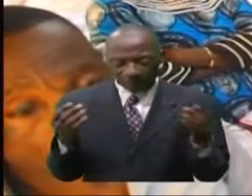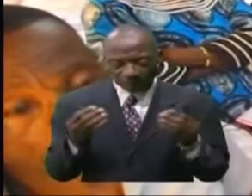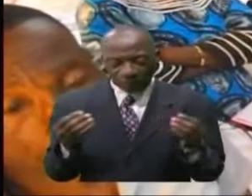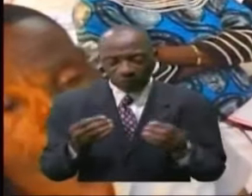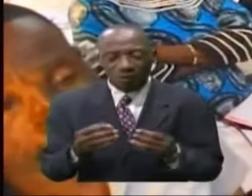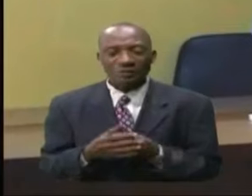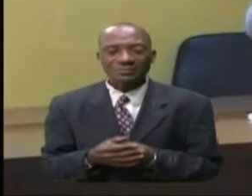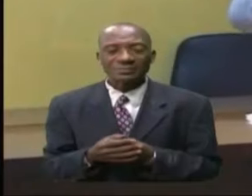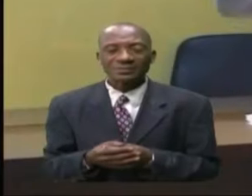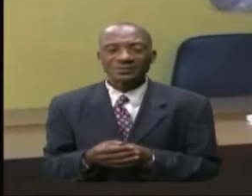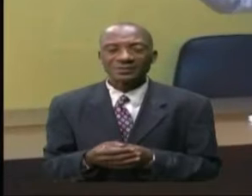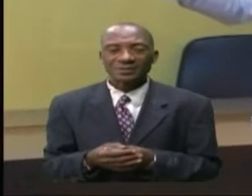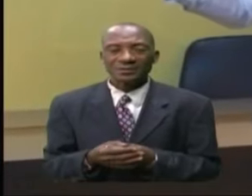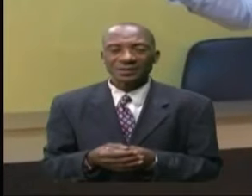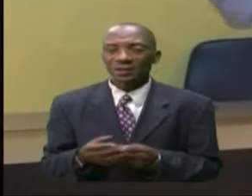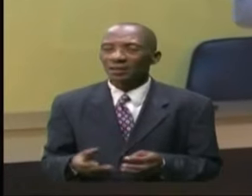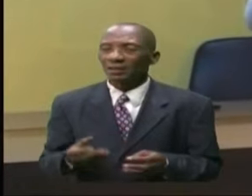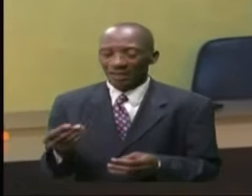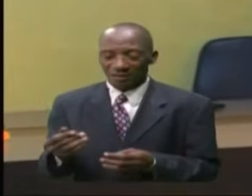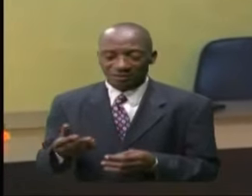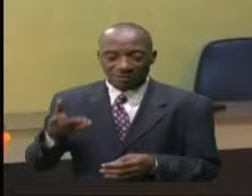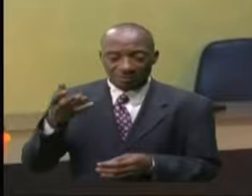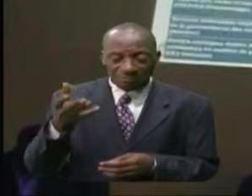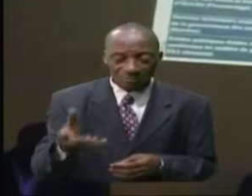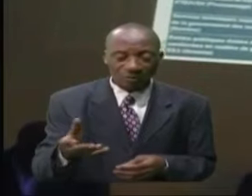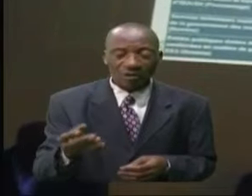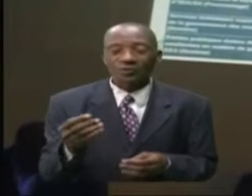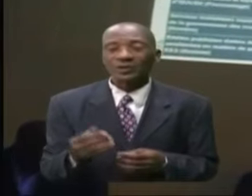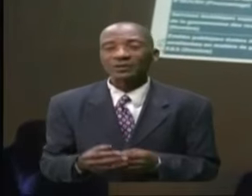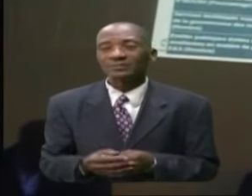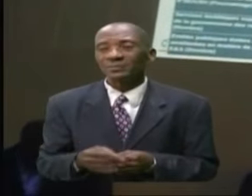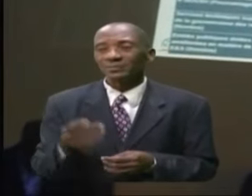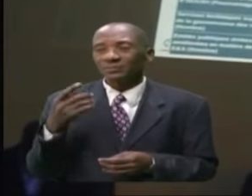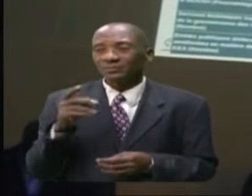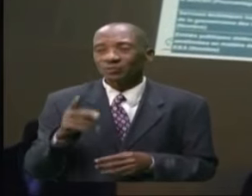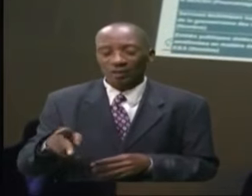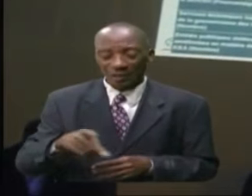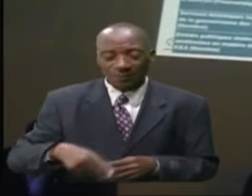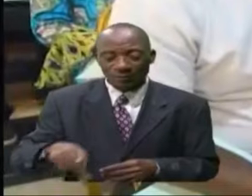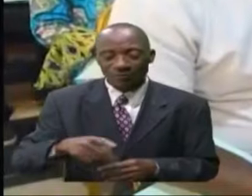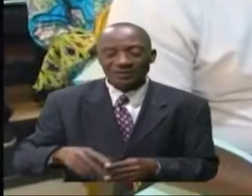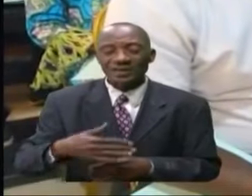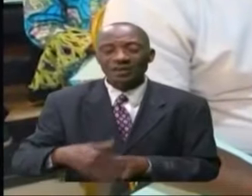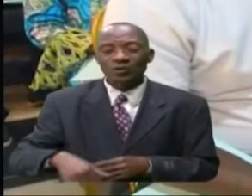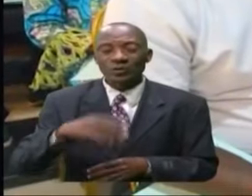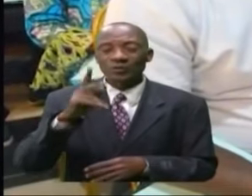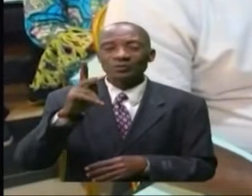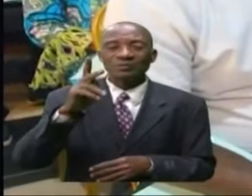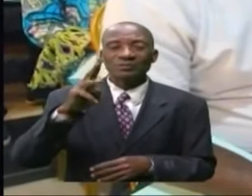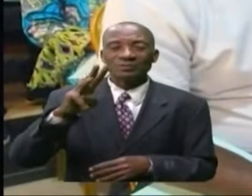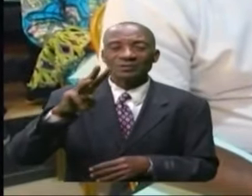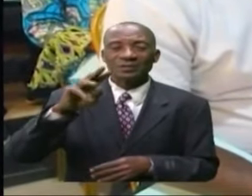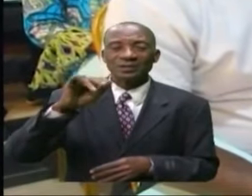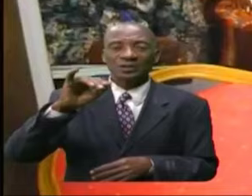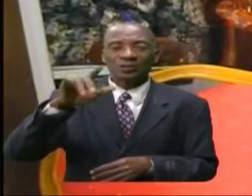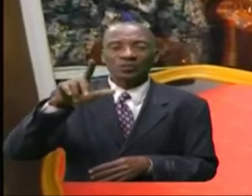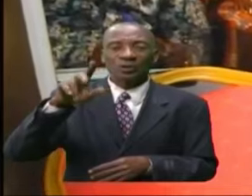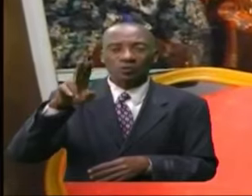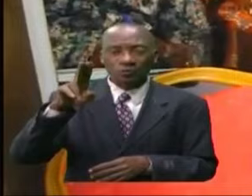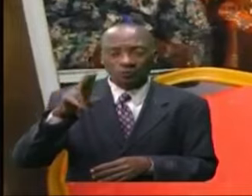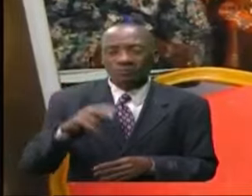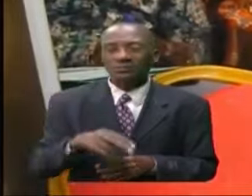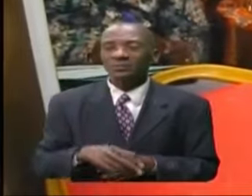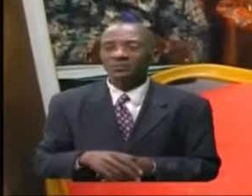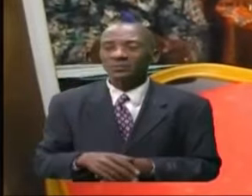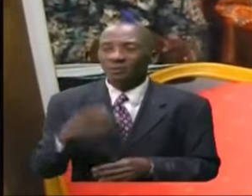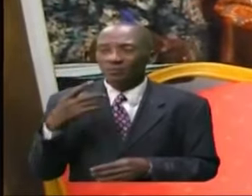savoir l'amélioration de l'aménagement du territoire pour la gestion des ressources naturelles, développer des chaînes de valeur